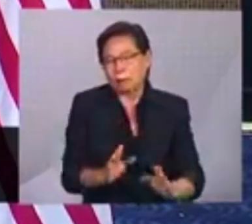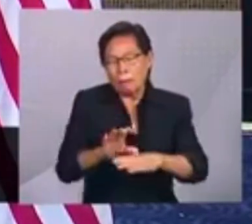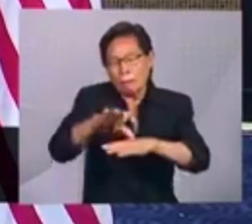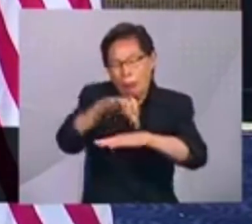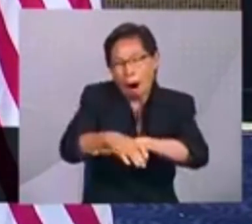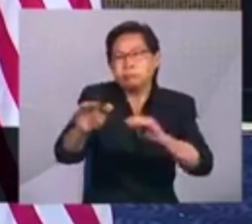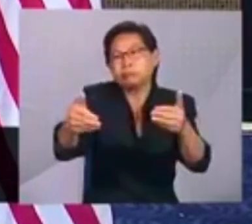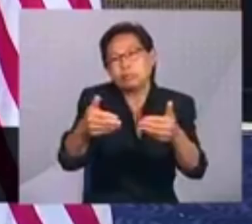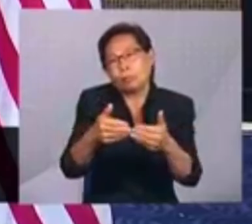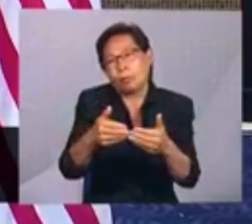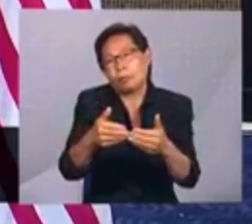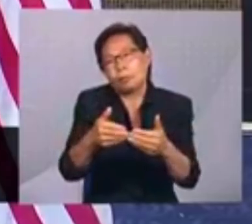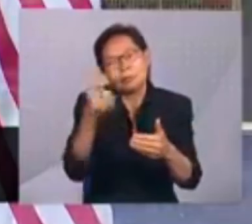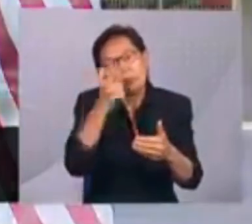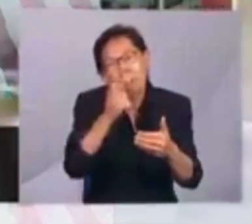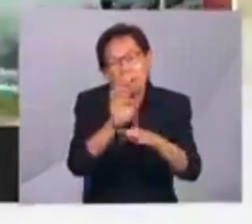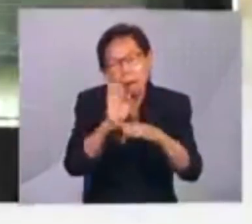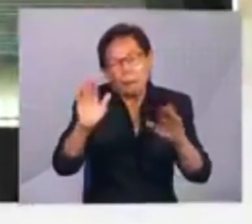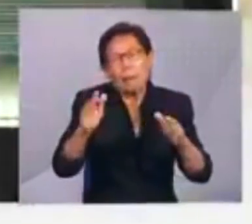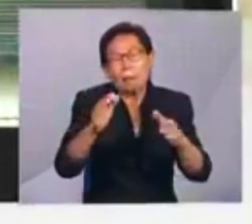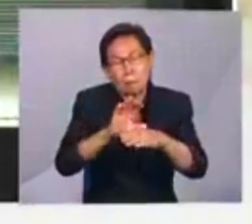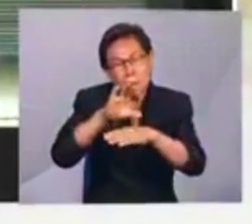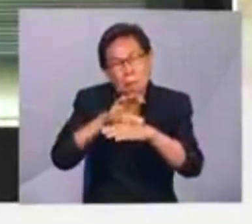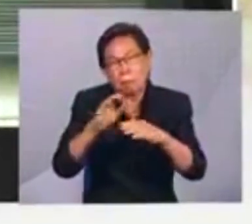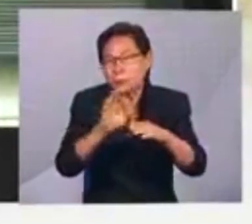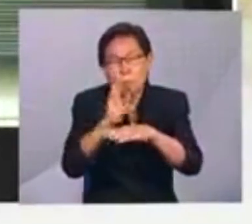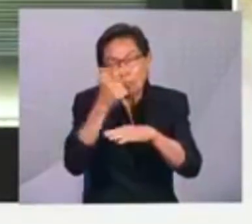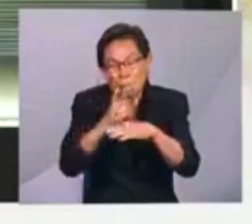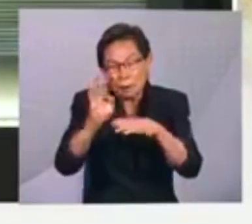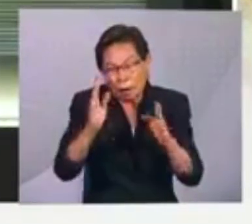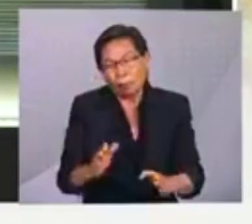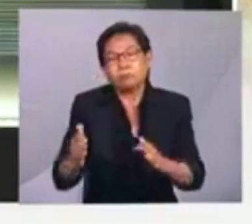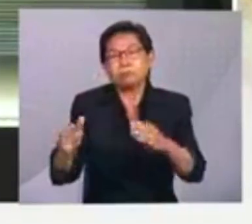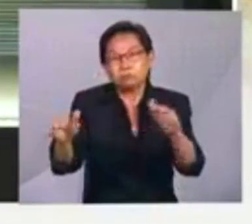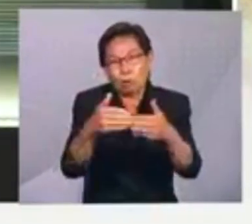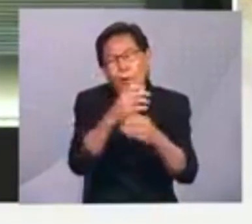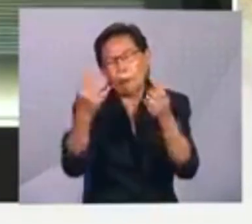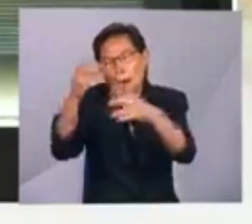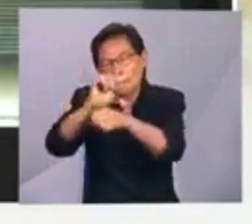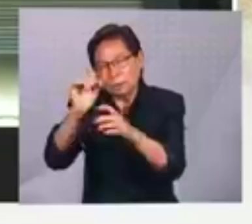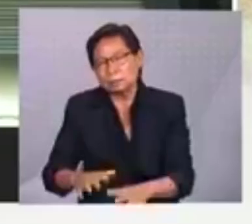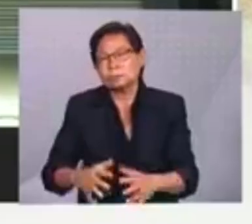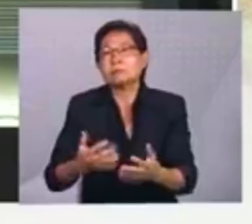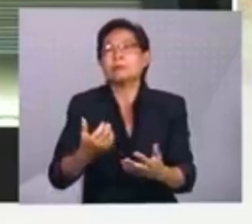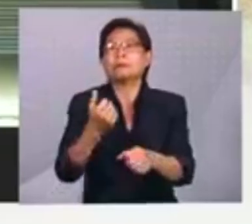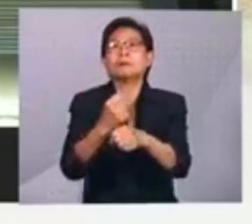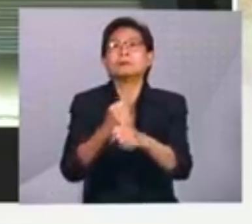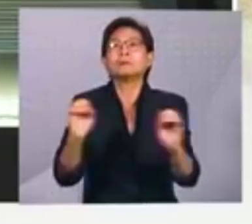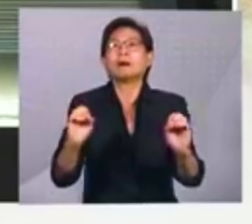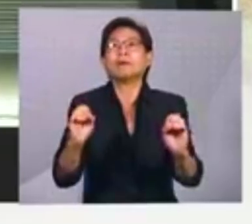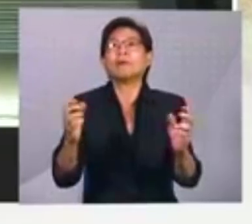terpaksa ditutup dan ramai pekerja akan kehilangan pekerjaan Hai